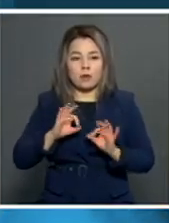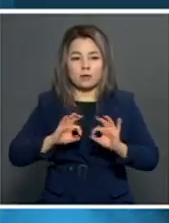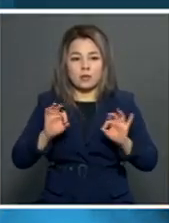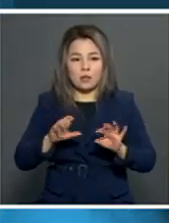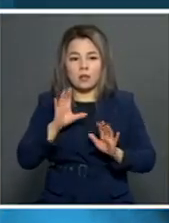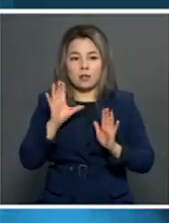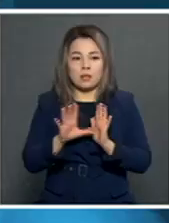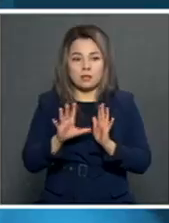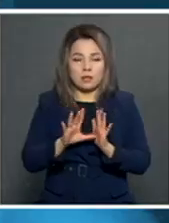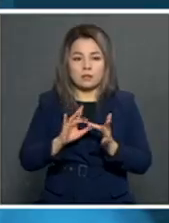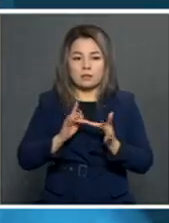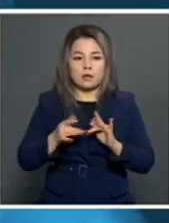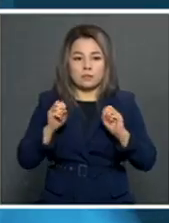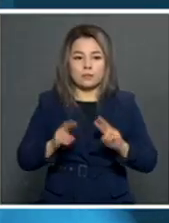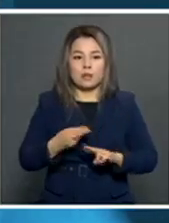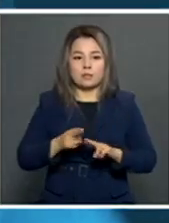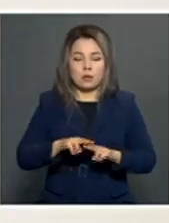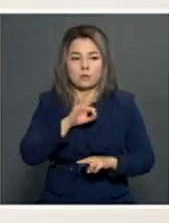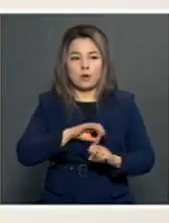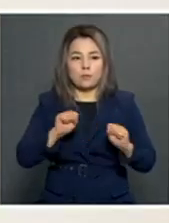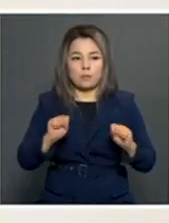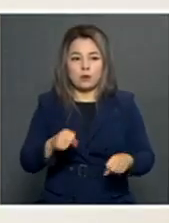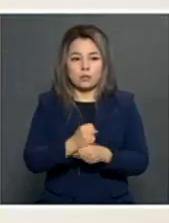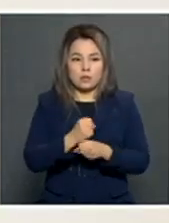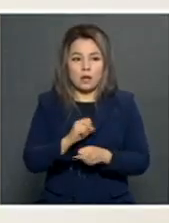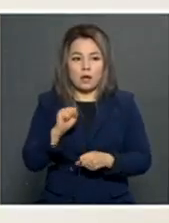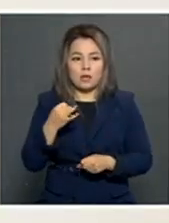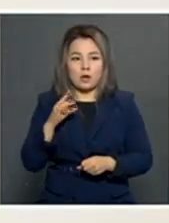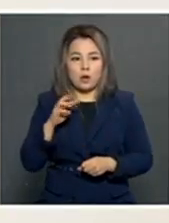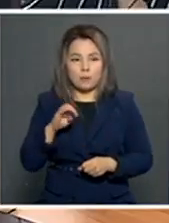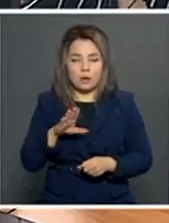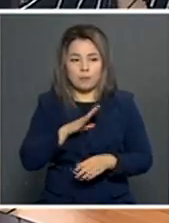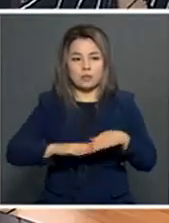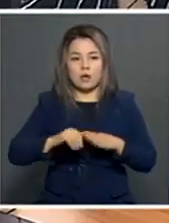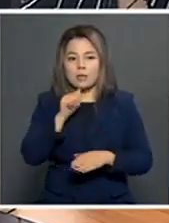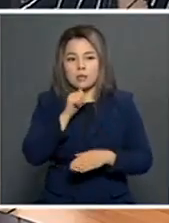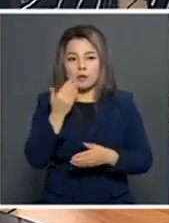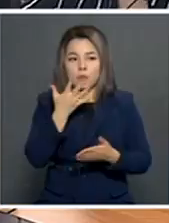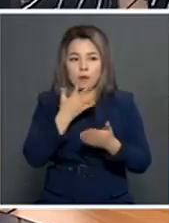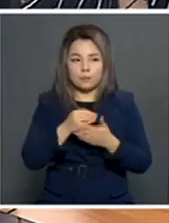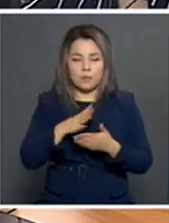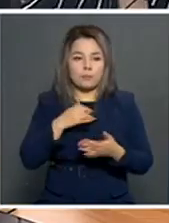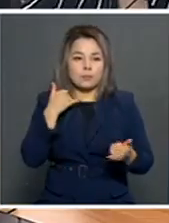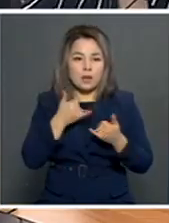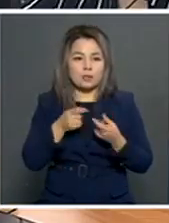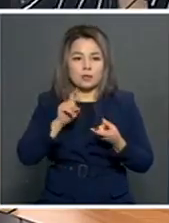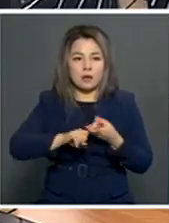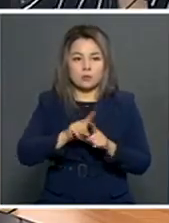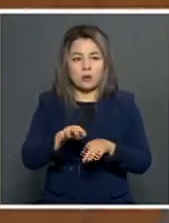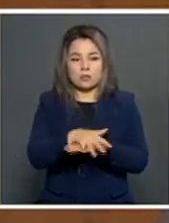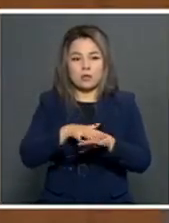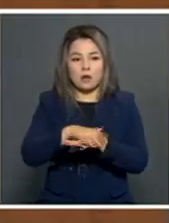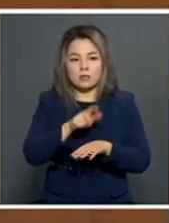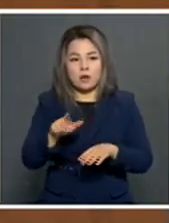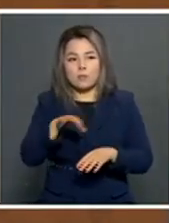электронды цифрлы қолтаңба өтімдерін растап отыр. Ал ай көмекте жағдай басқаша. Байланыс операторларының жұмысы бір жерде қыжығыж қайнап